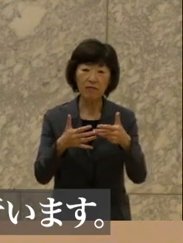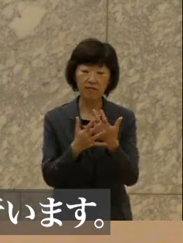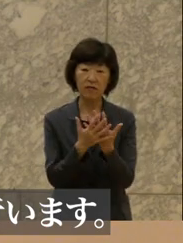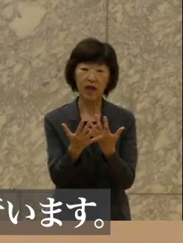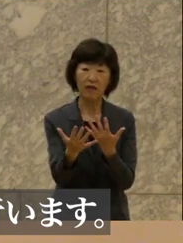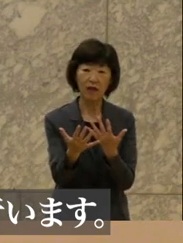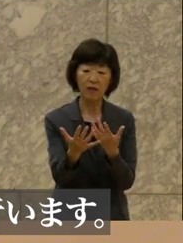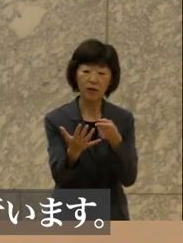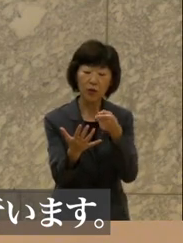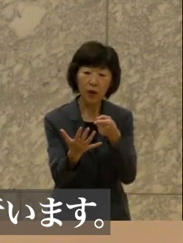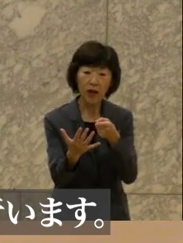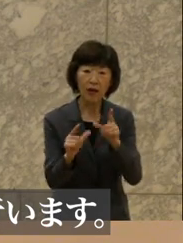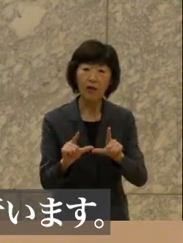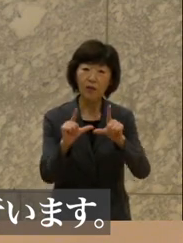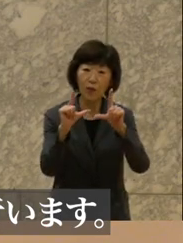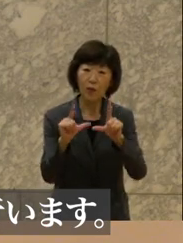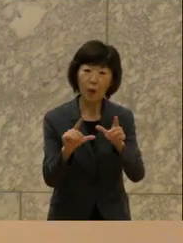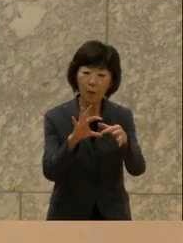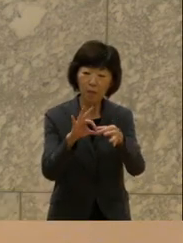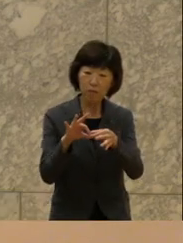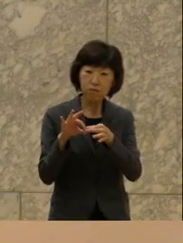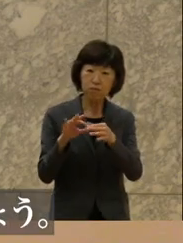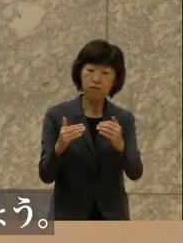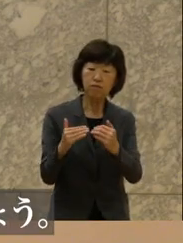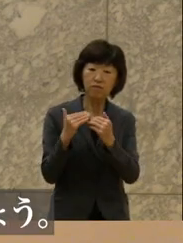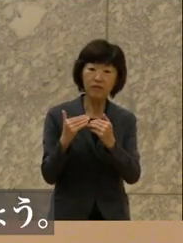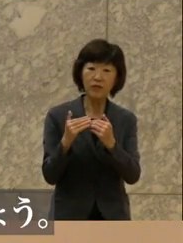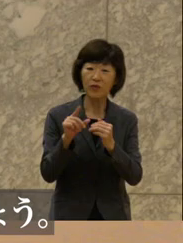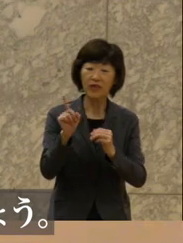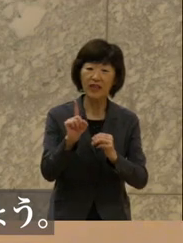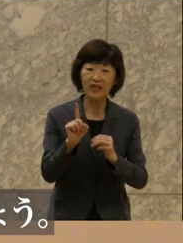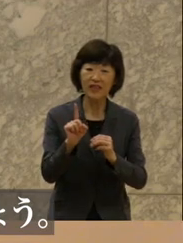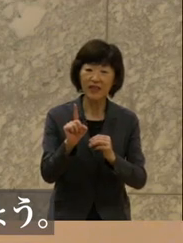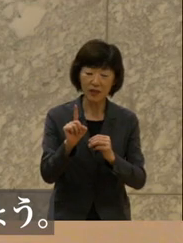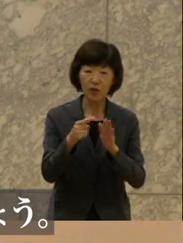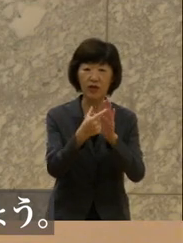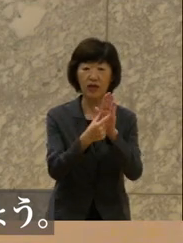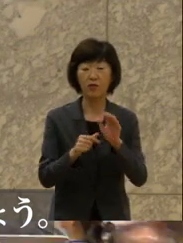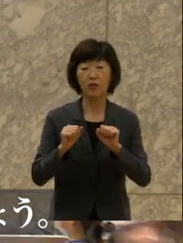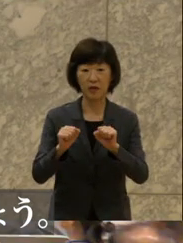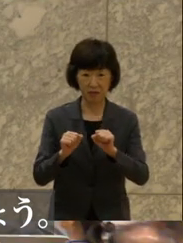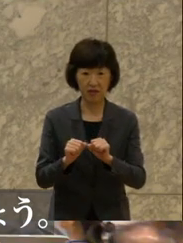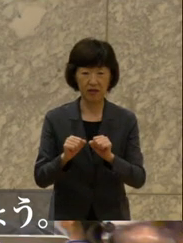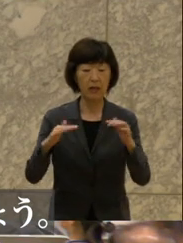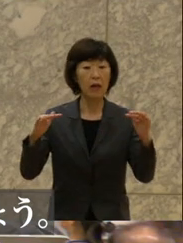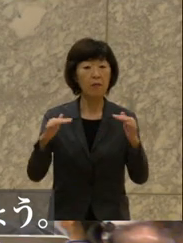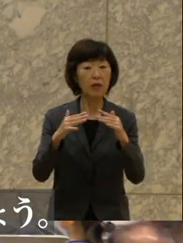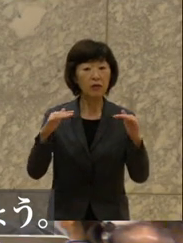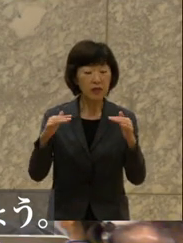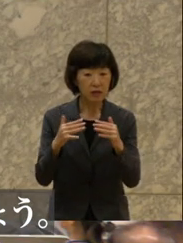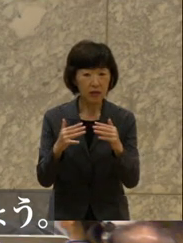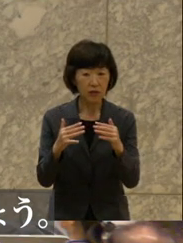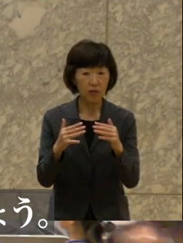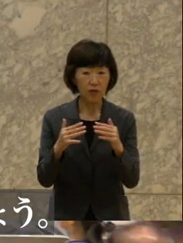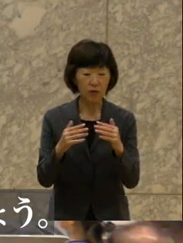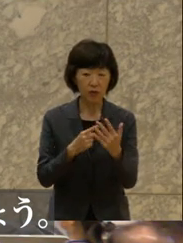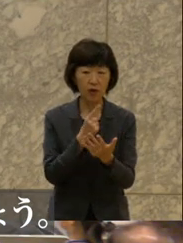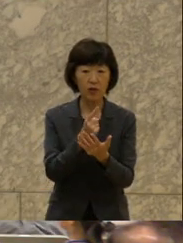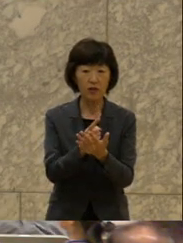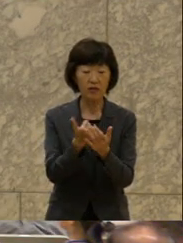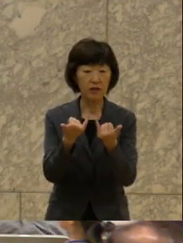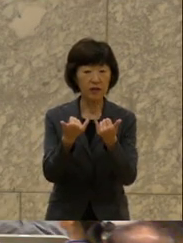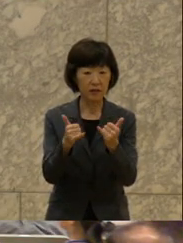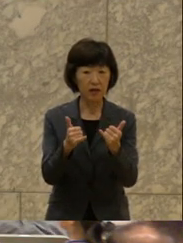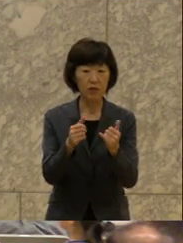もたらすものをテーマにディスカッションを行いますそれでは最初にパネルディスカッションの出席者をご紹介いたし